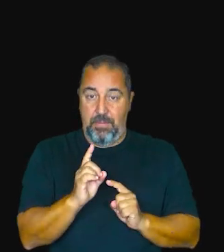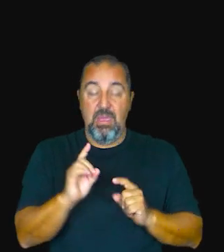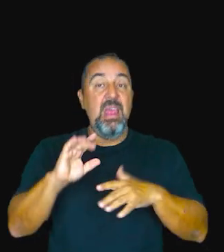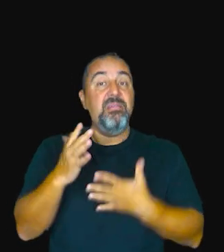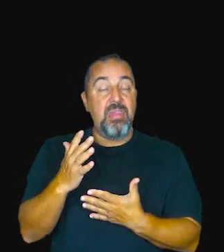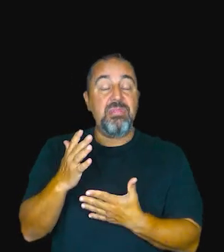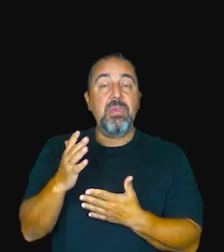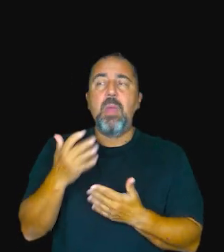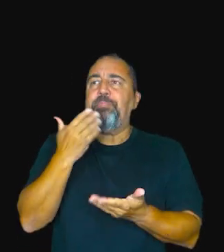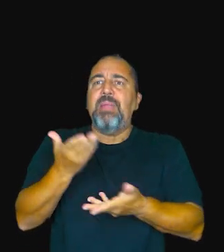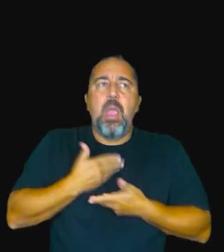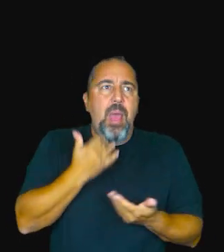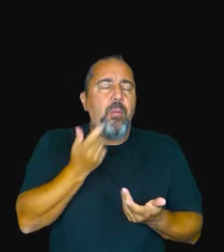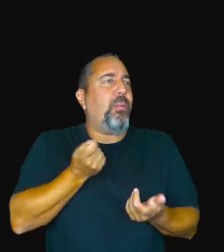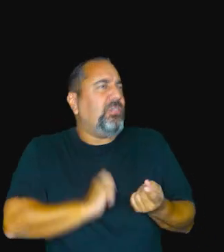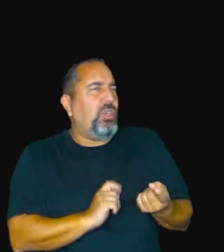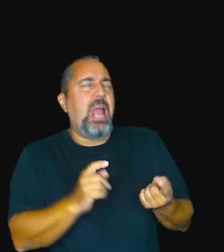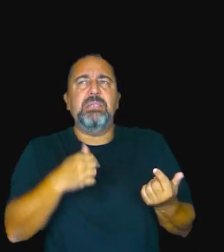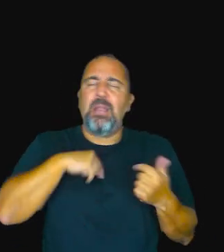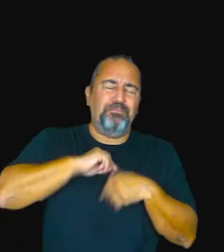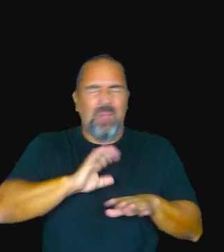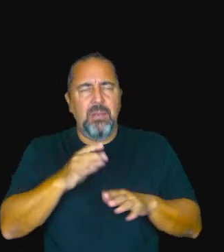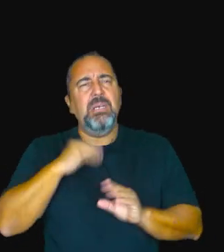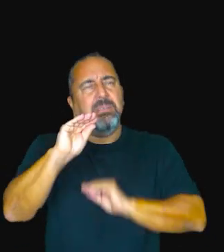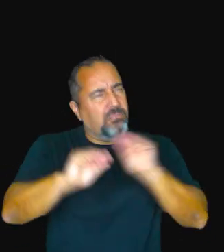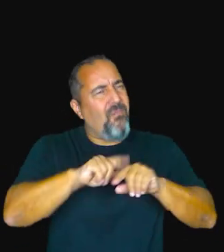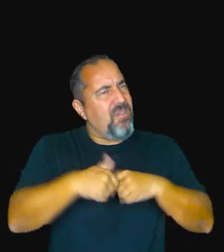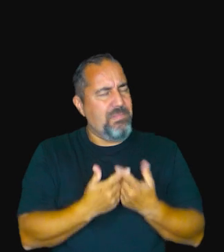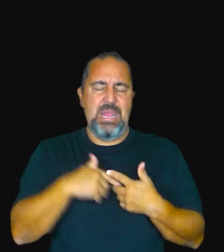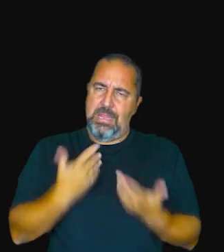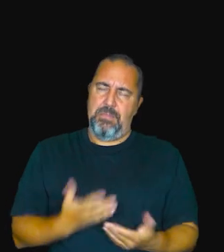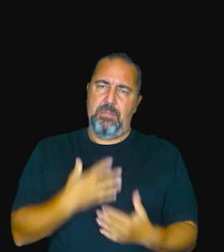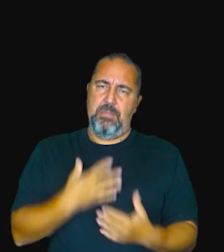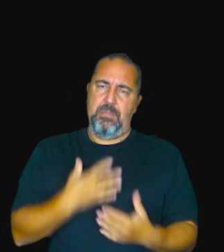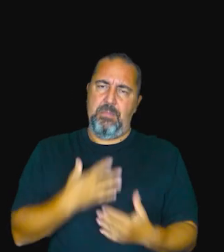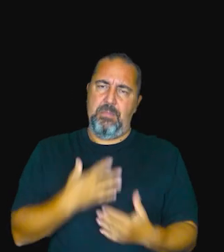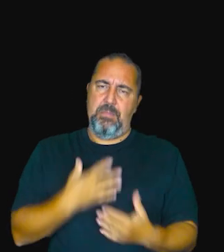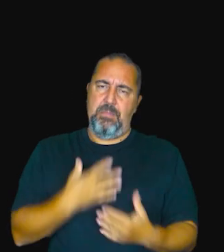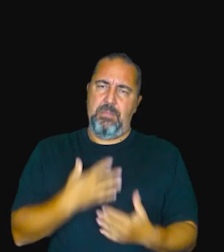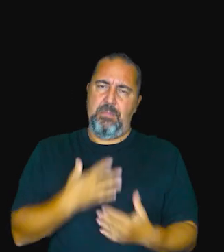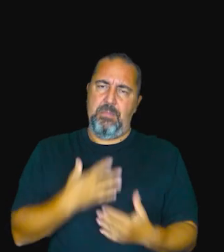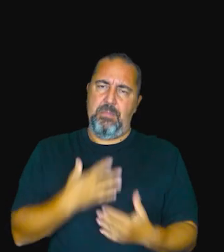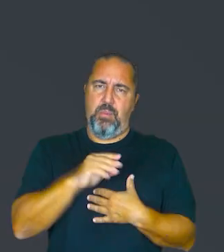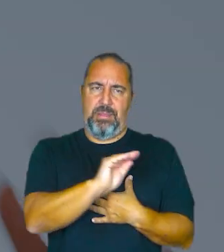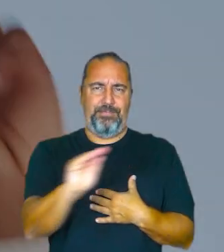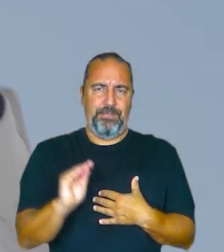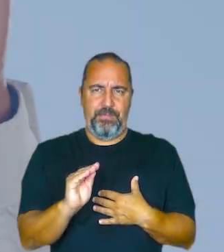10. Eskatu laguntza. Hitz egin, familiarekin edo profesionalarekin gaizki sentitzen